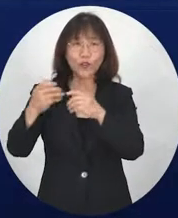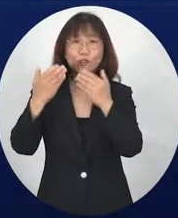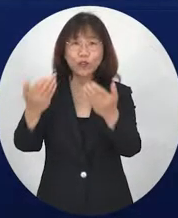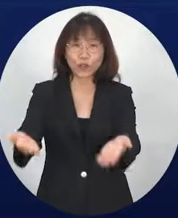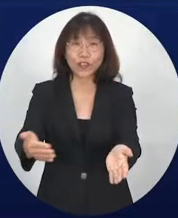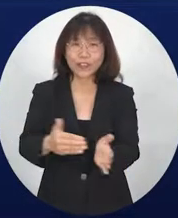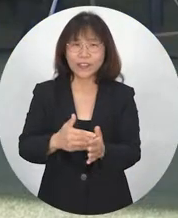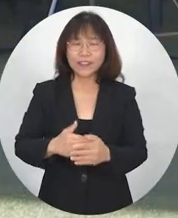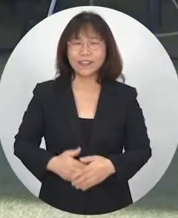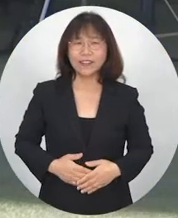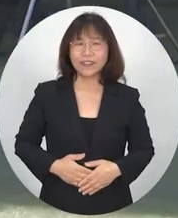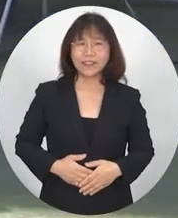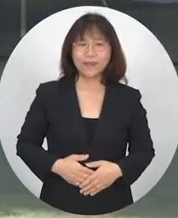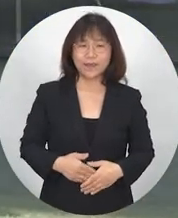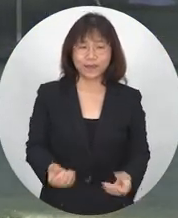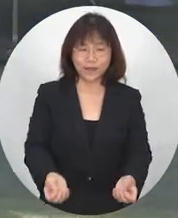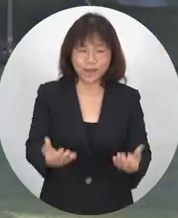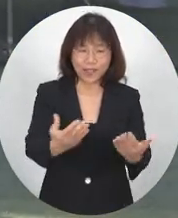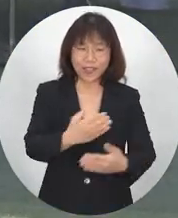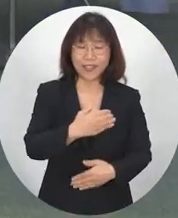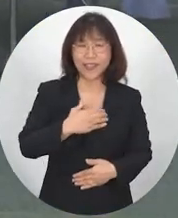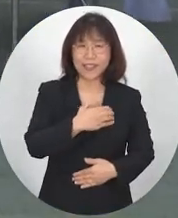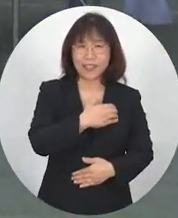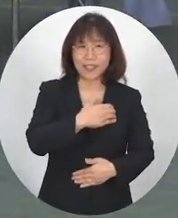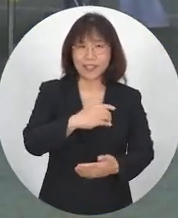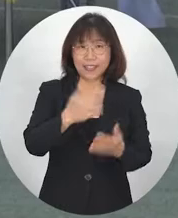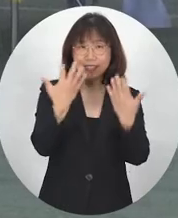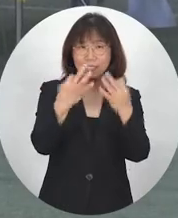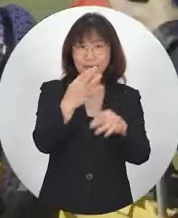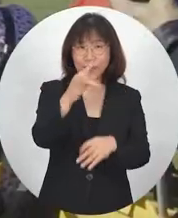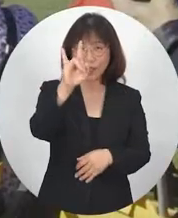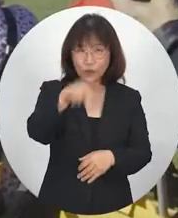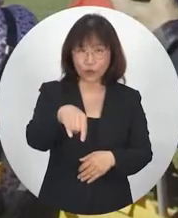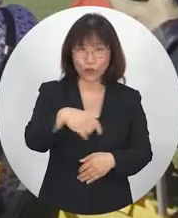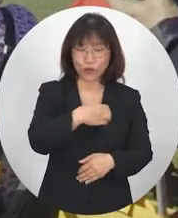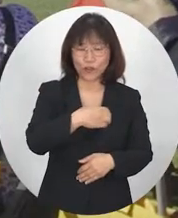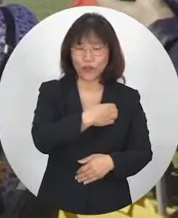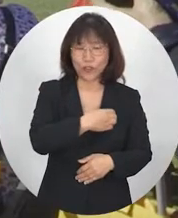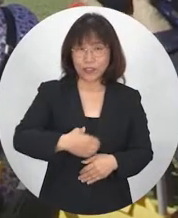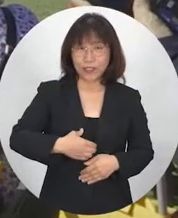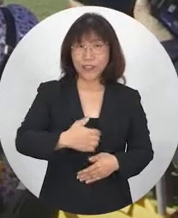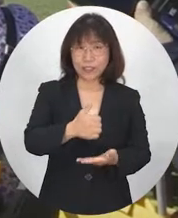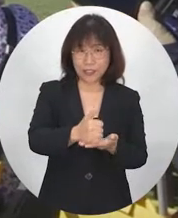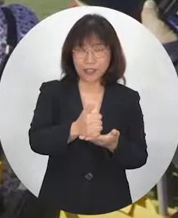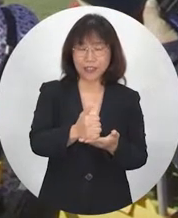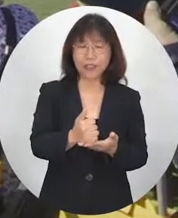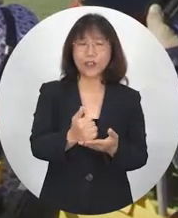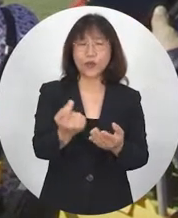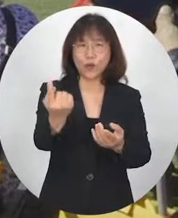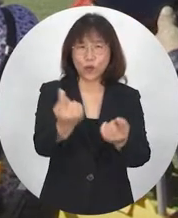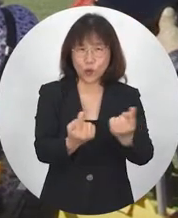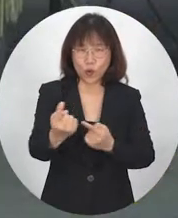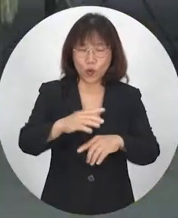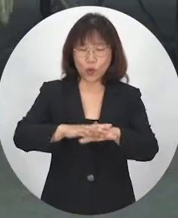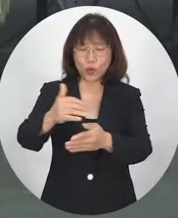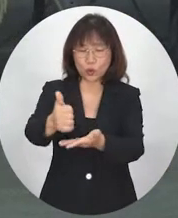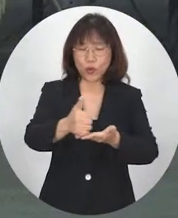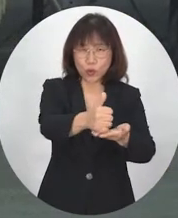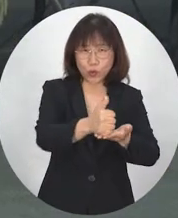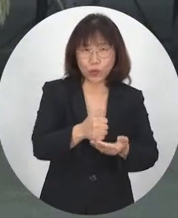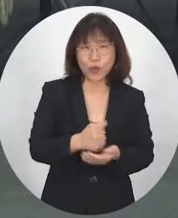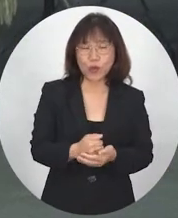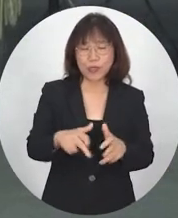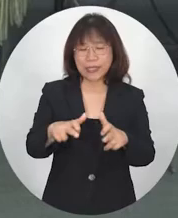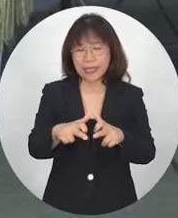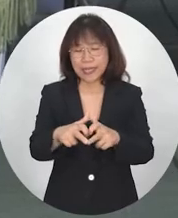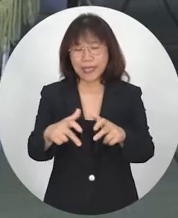선사했습니다. 행사에는 김태우 강서구청장과 시 구의원 등의 내빈을 비롯해 장애인 시설과 단체 당사자